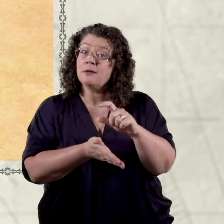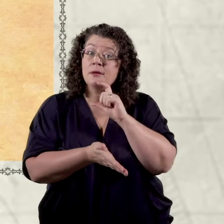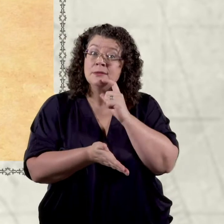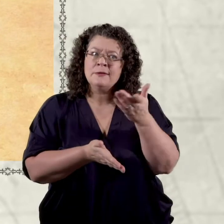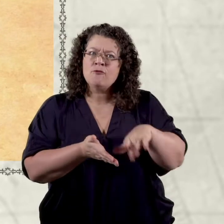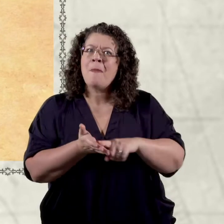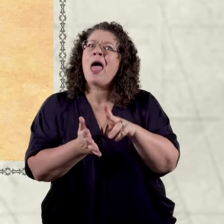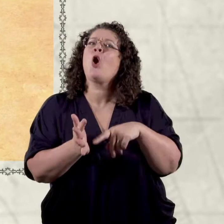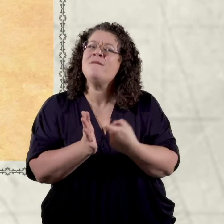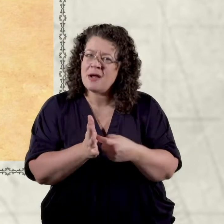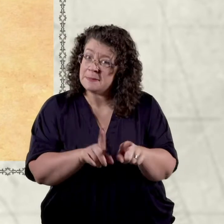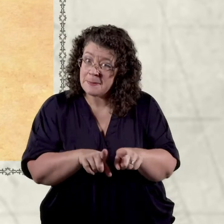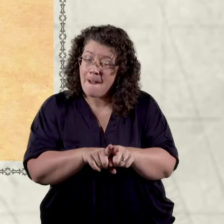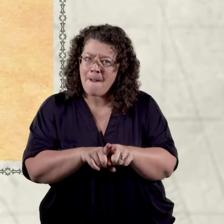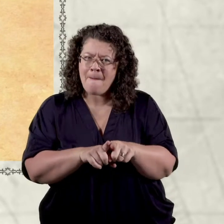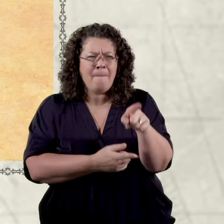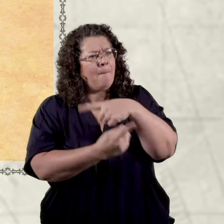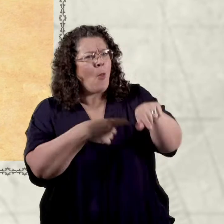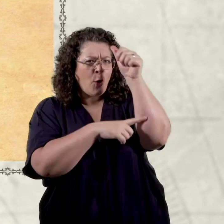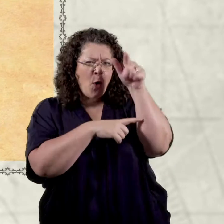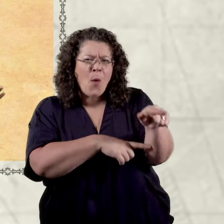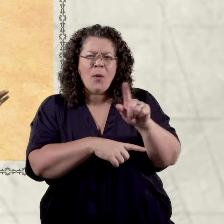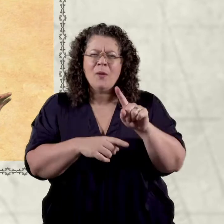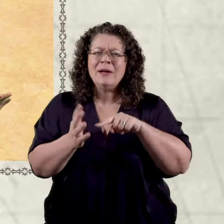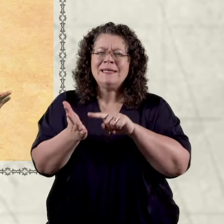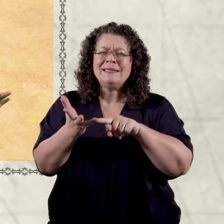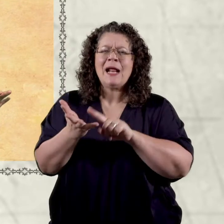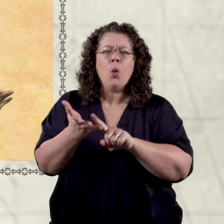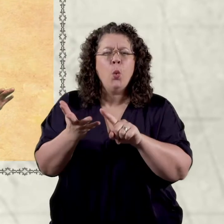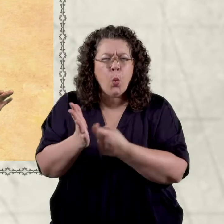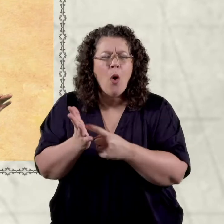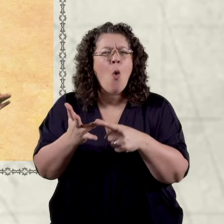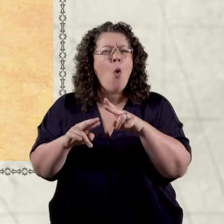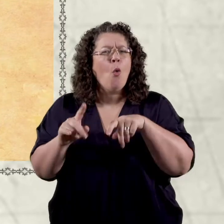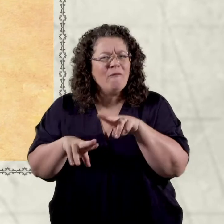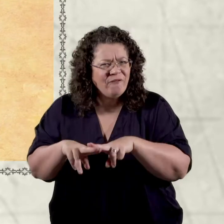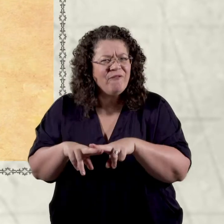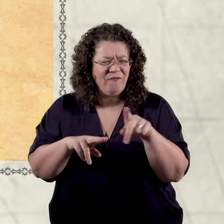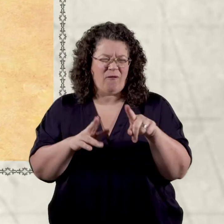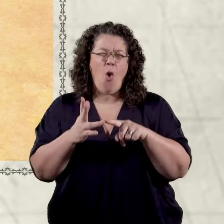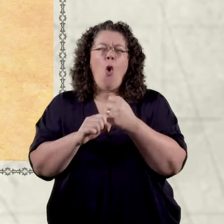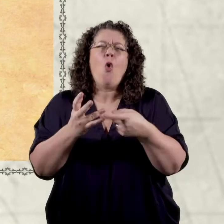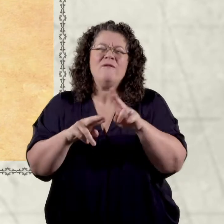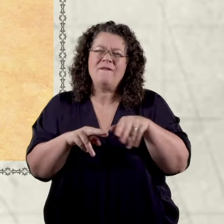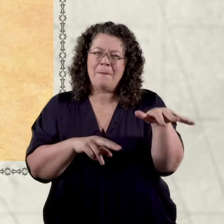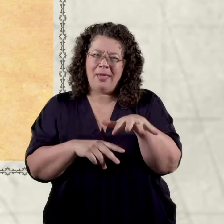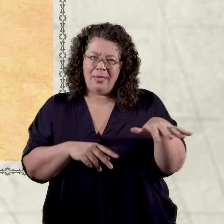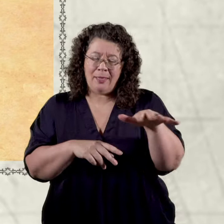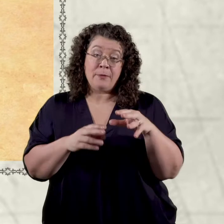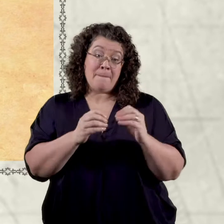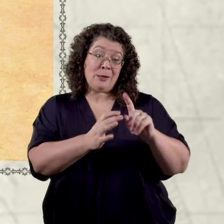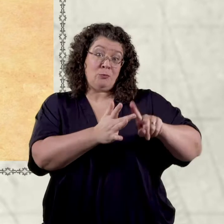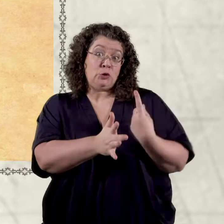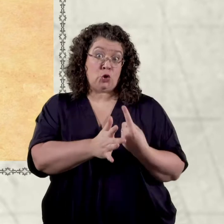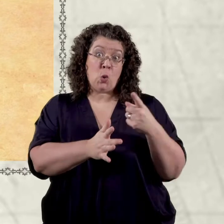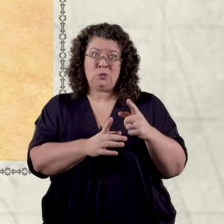fel teulu'r ogof. Benjamin Jones oedd pennaeth y teulu? Na, nid Benjamin fy ngŵr, ond